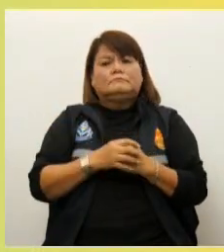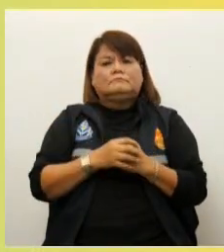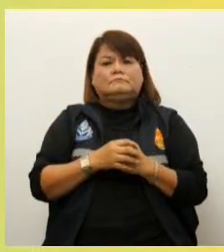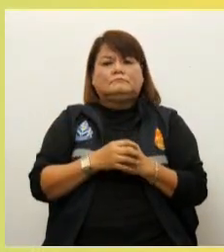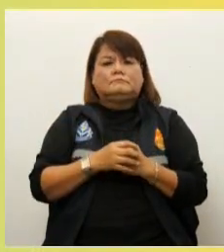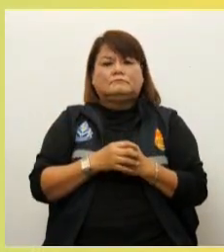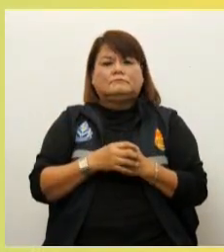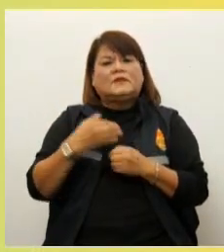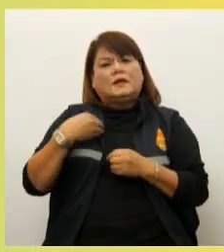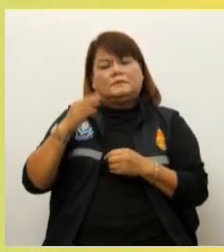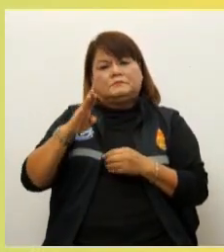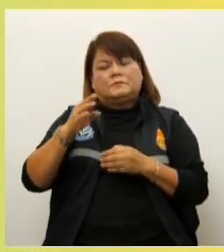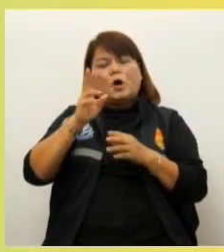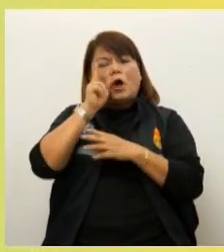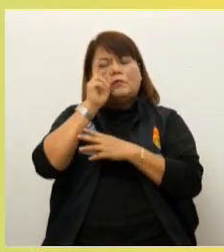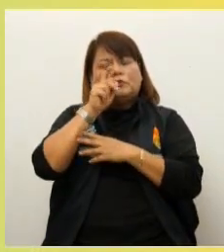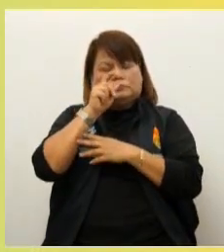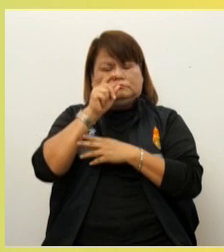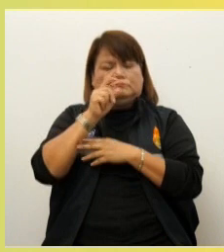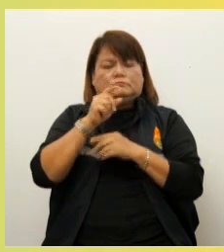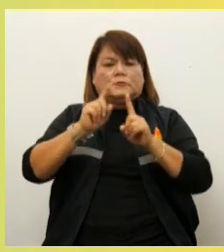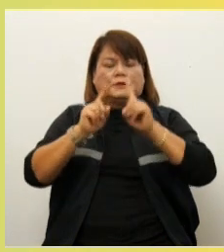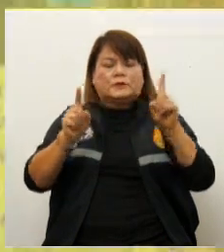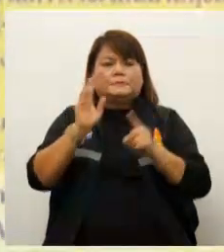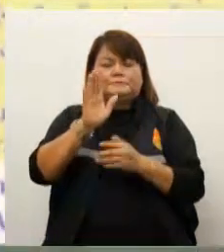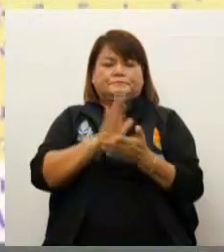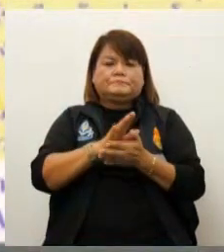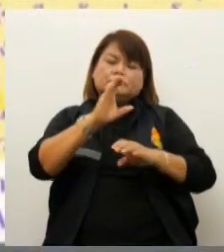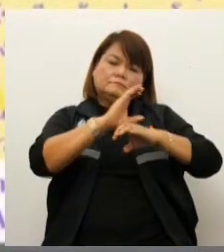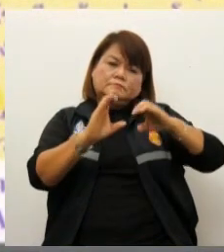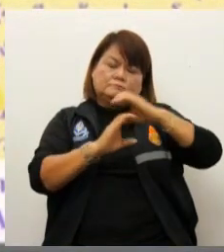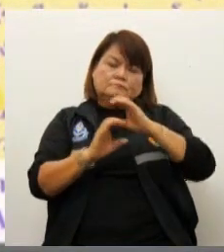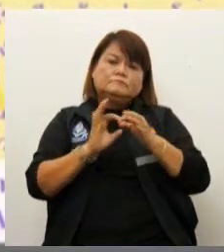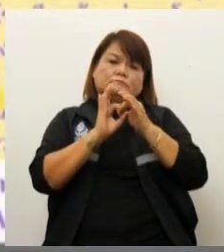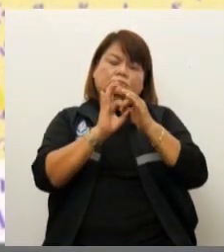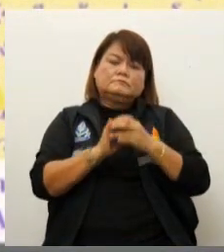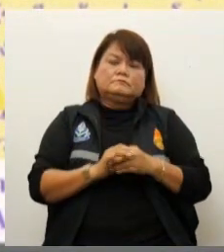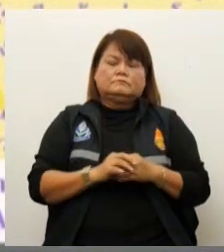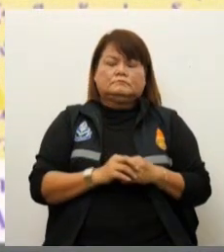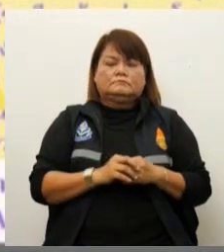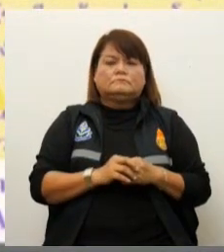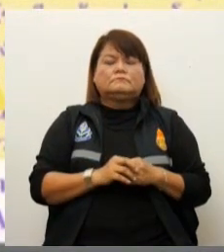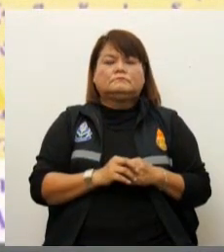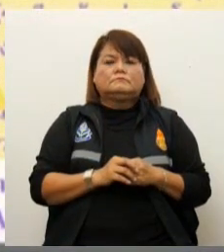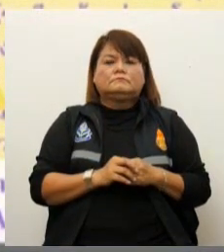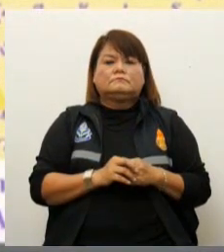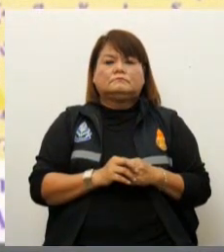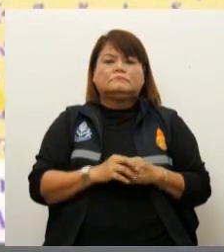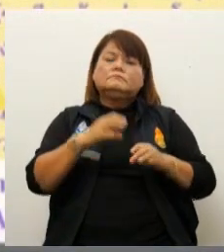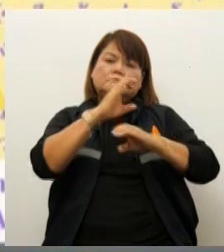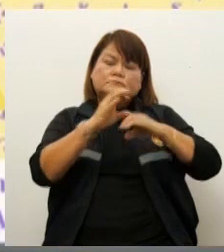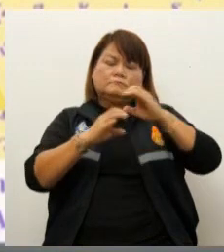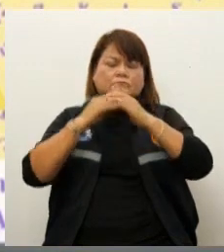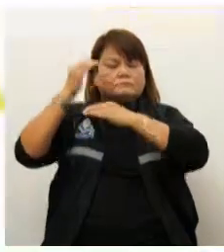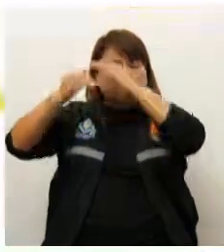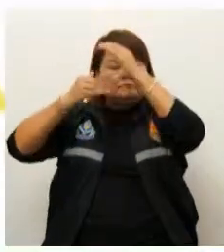Data ข้อมูลสารสนเทศโครงการที่เกี่ยวข้อง ได้แก่โครงการพัฒนาง